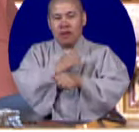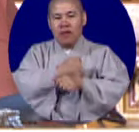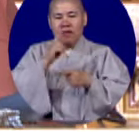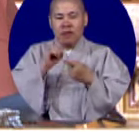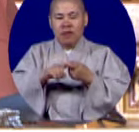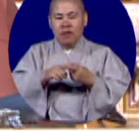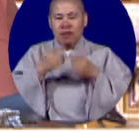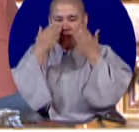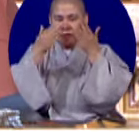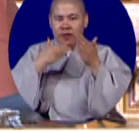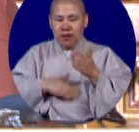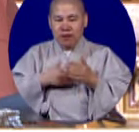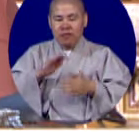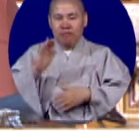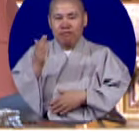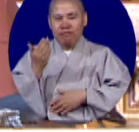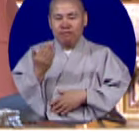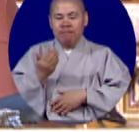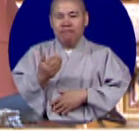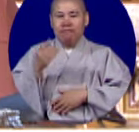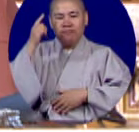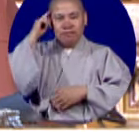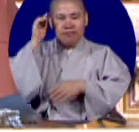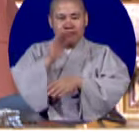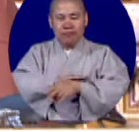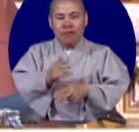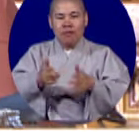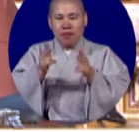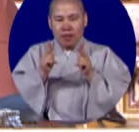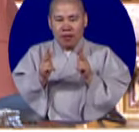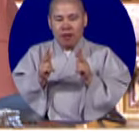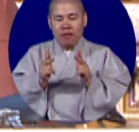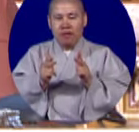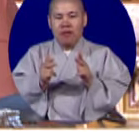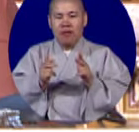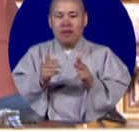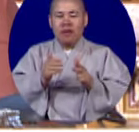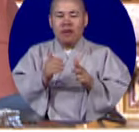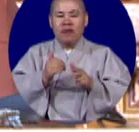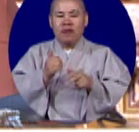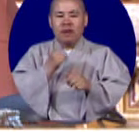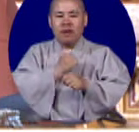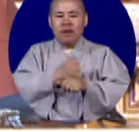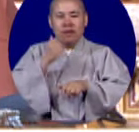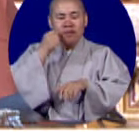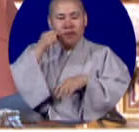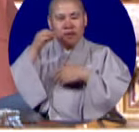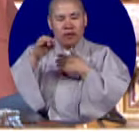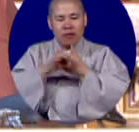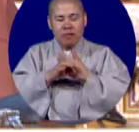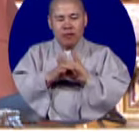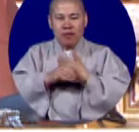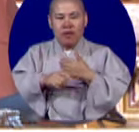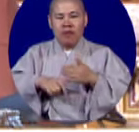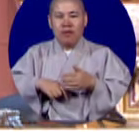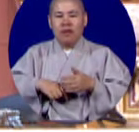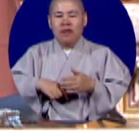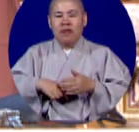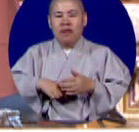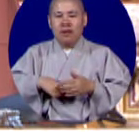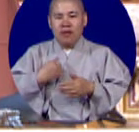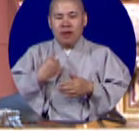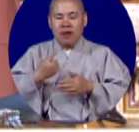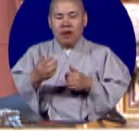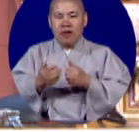철저히. 그런데 이제 반야바라밀까지 못 가면 자리행하고 이타행하고가